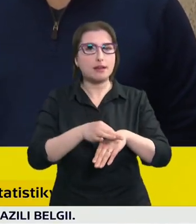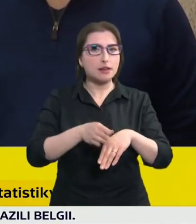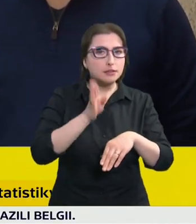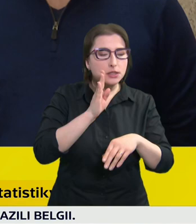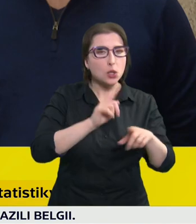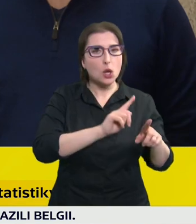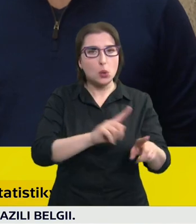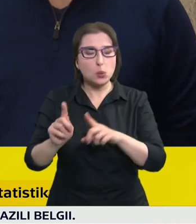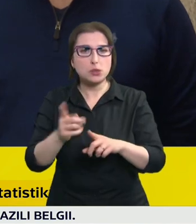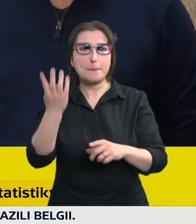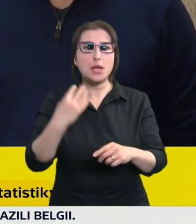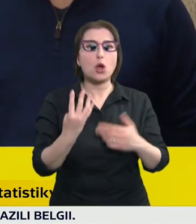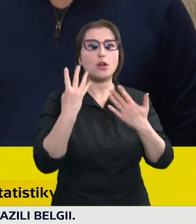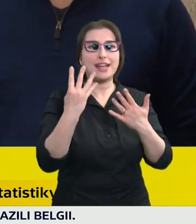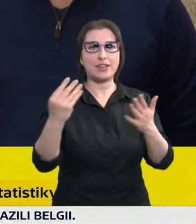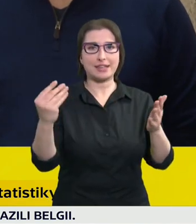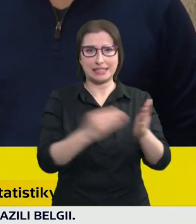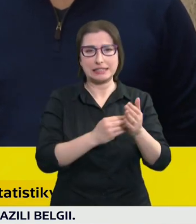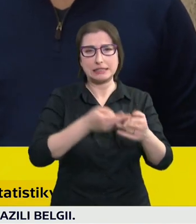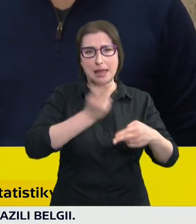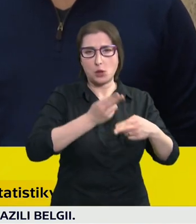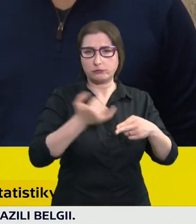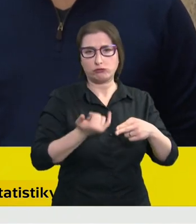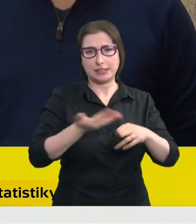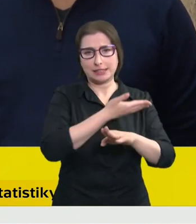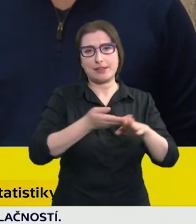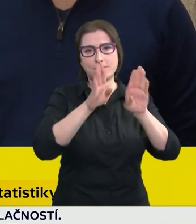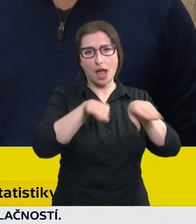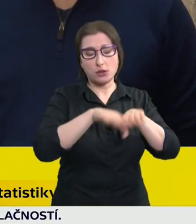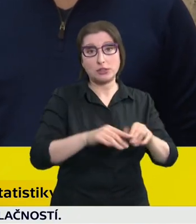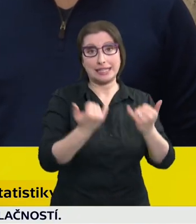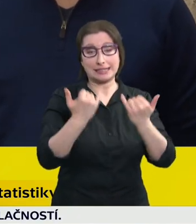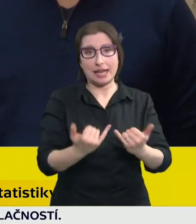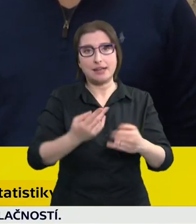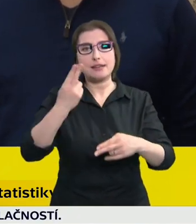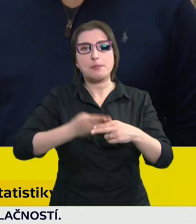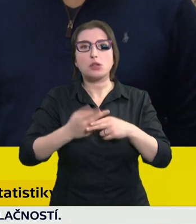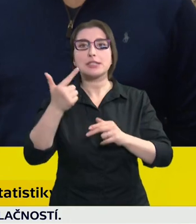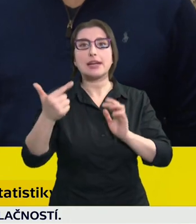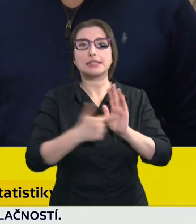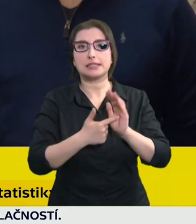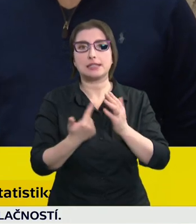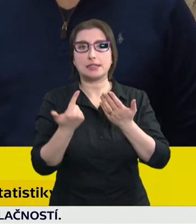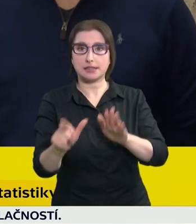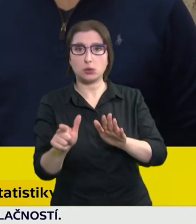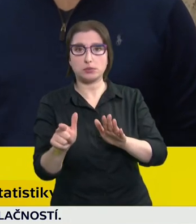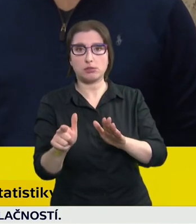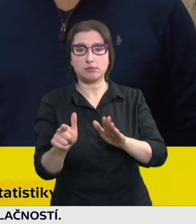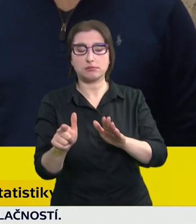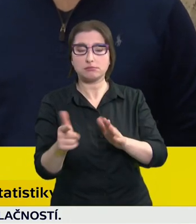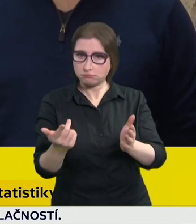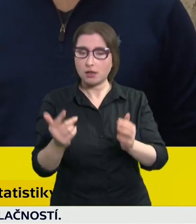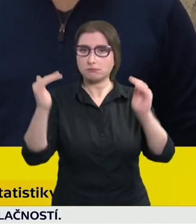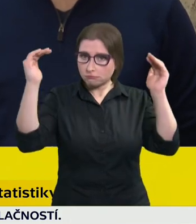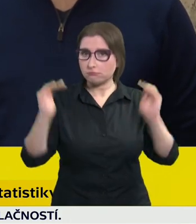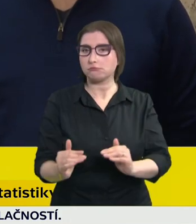kolem 9 000 kumulativně po Vánocích na současných nějakých 2 700. Zejména klesá počet